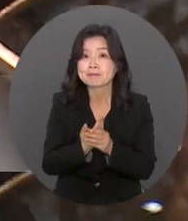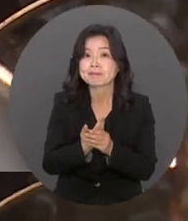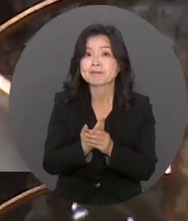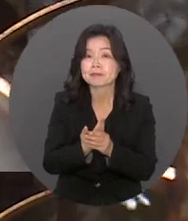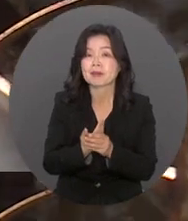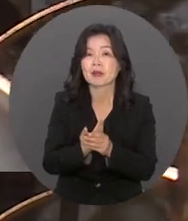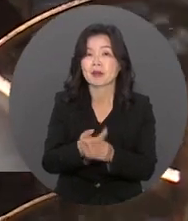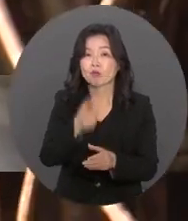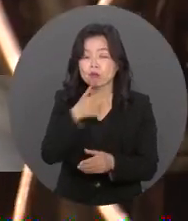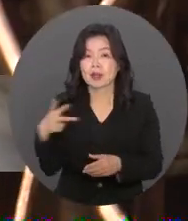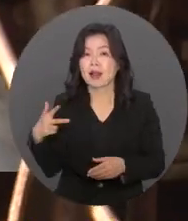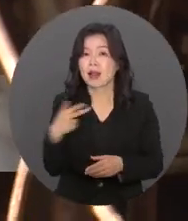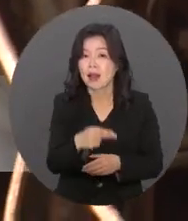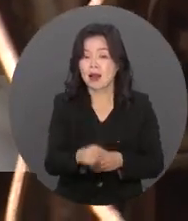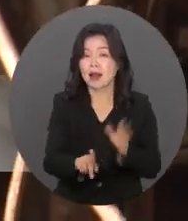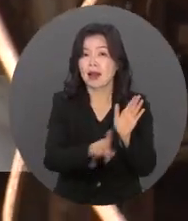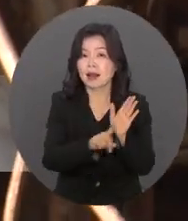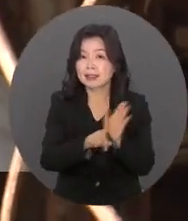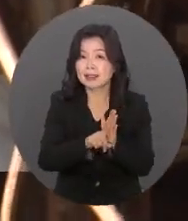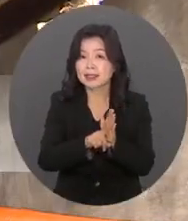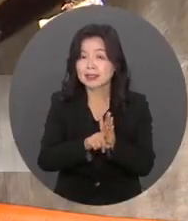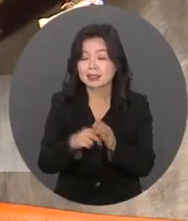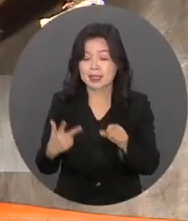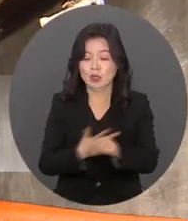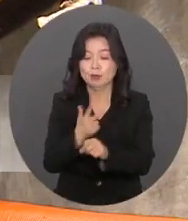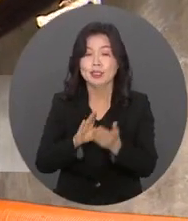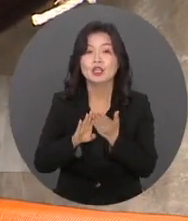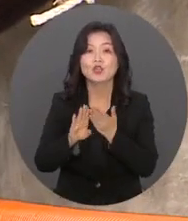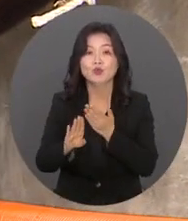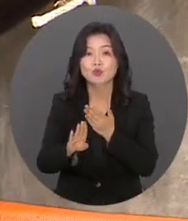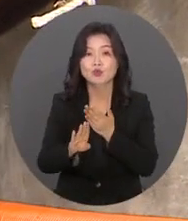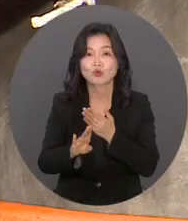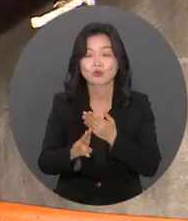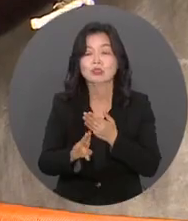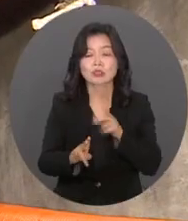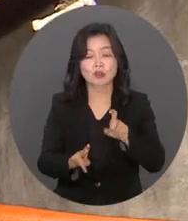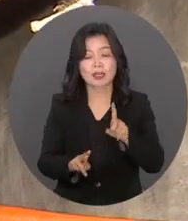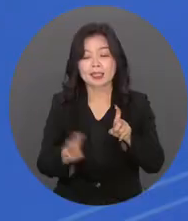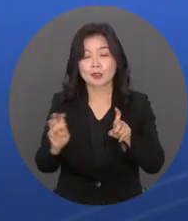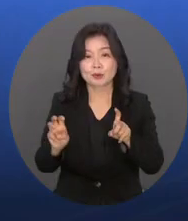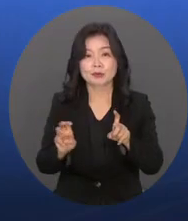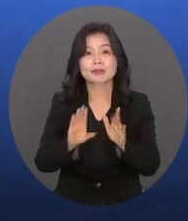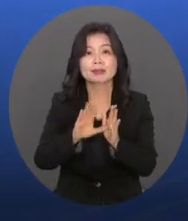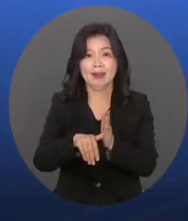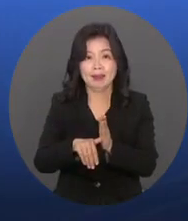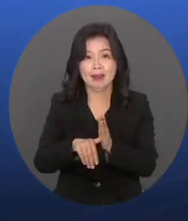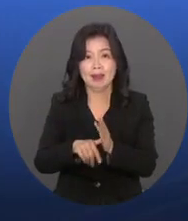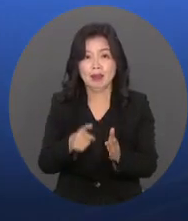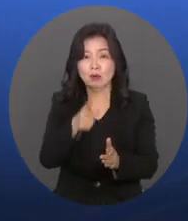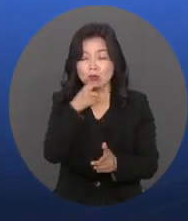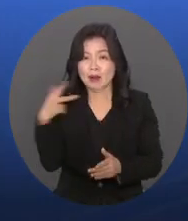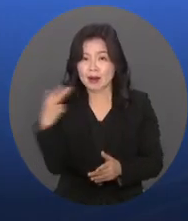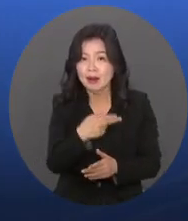단수를 결정하고 시민들에게 알린 건 그로부터 7시간이 지난 오전 11시 반이었습니다. 단수 없이